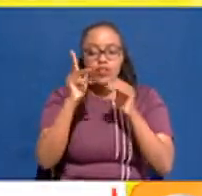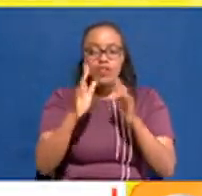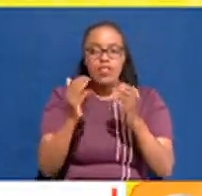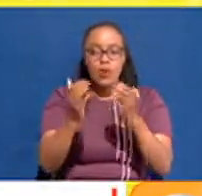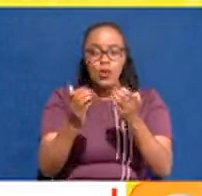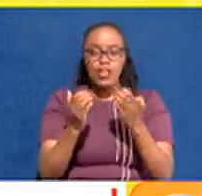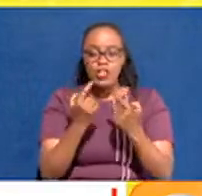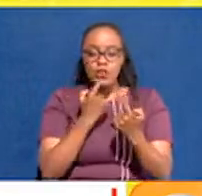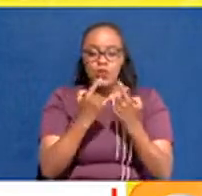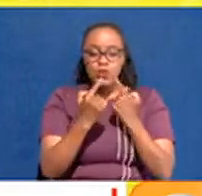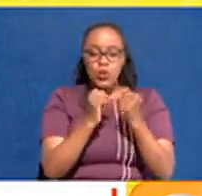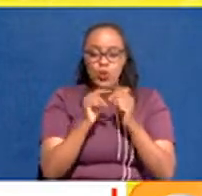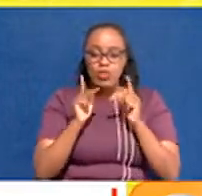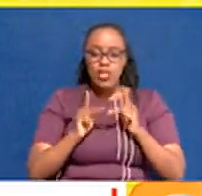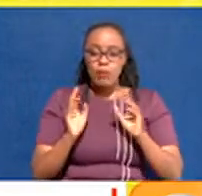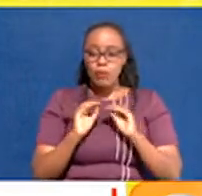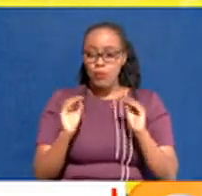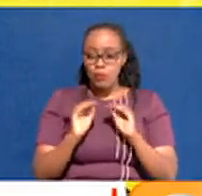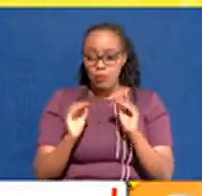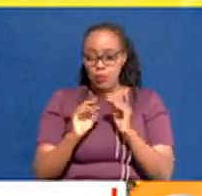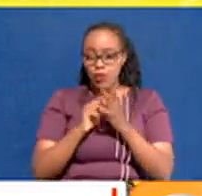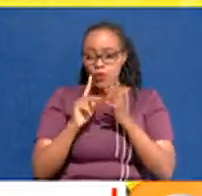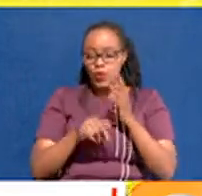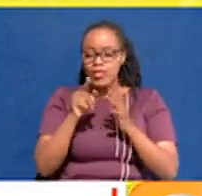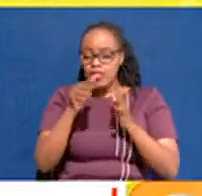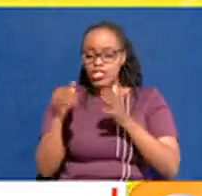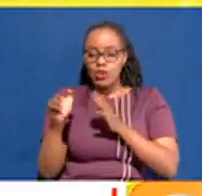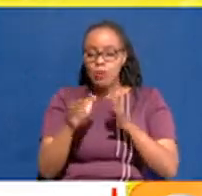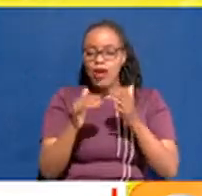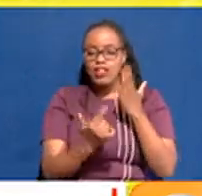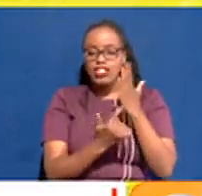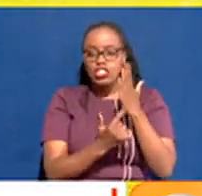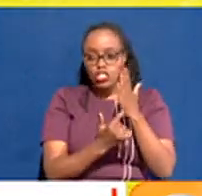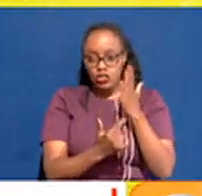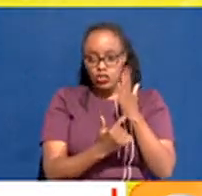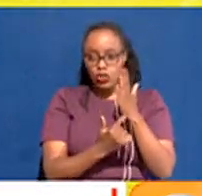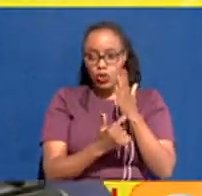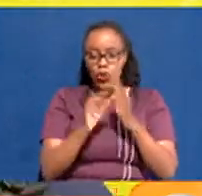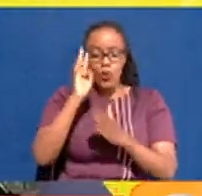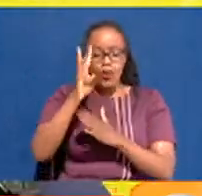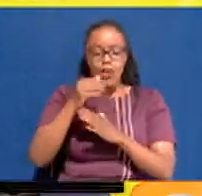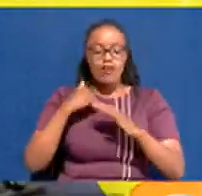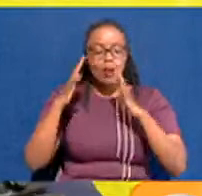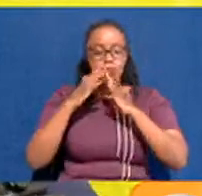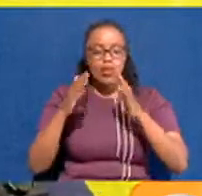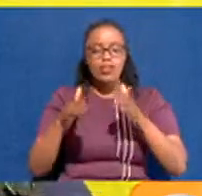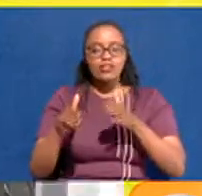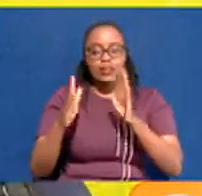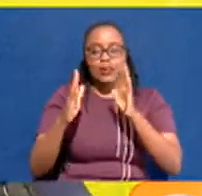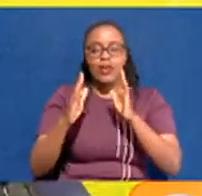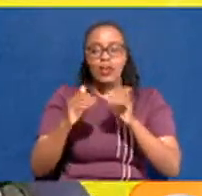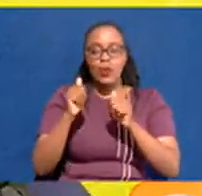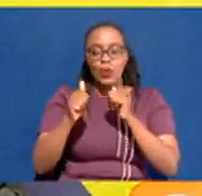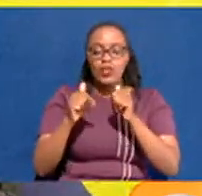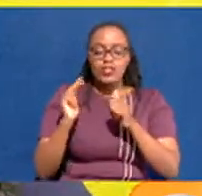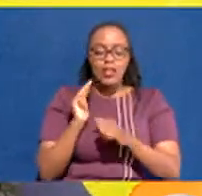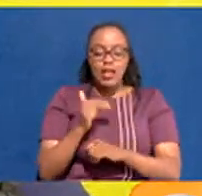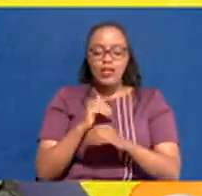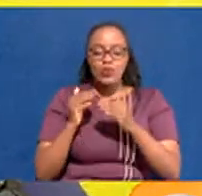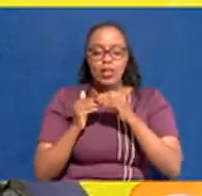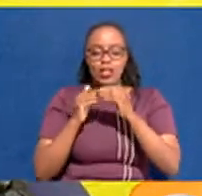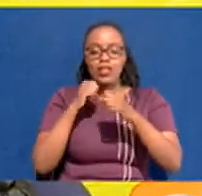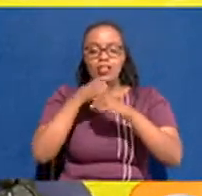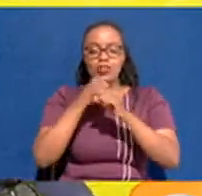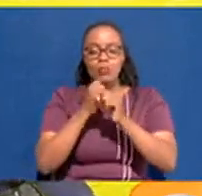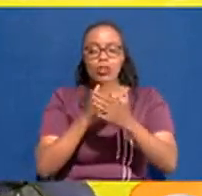hawatahitaji kuongea na watu. Kwa hivyo ile channel ya digital itakuwa channel kubwa sana, na sisi tuko katika mstari wa mbele